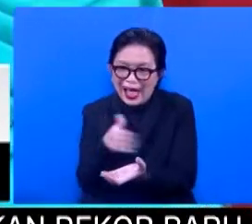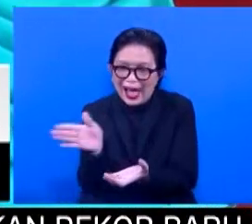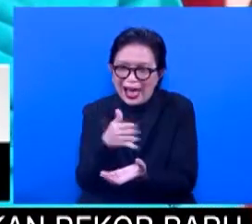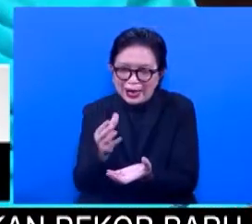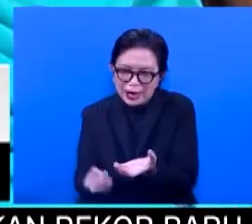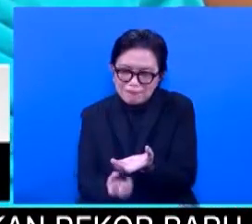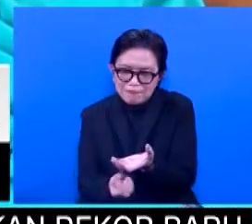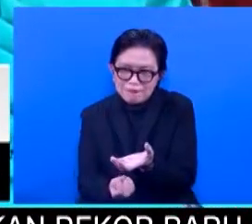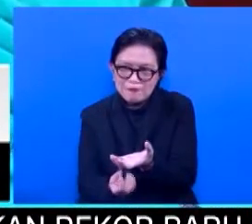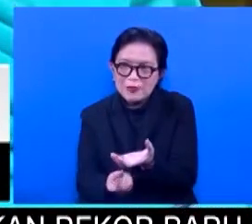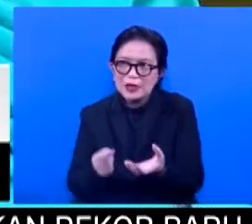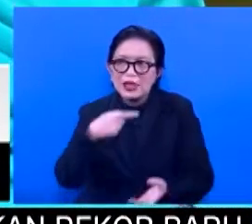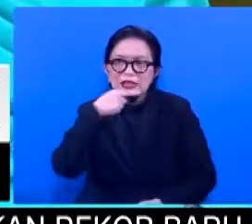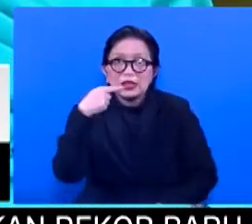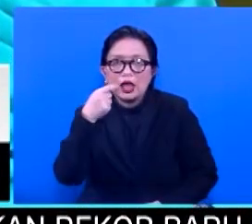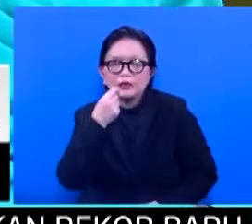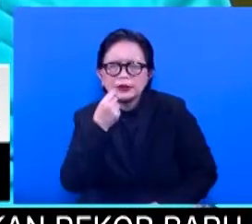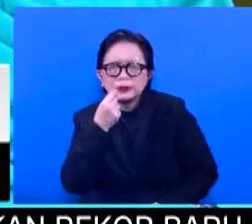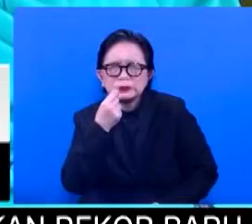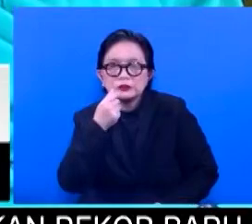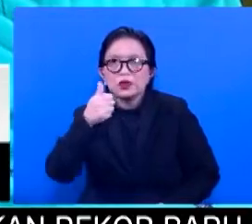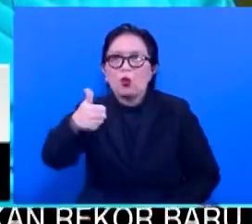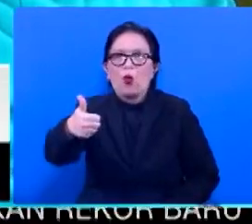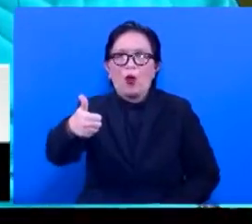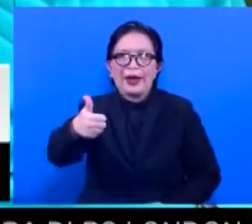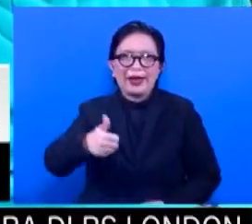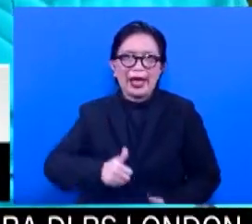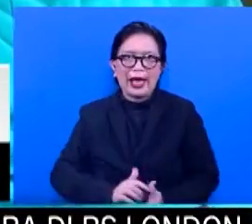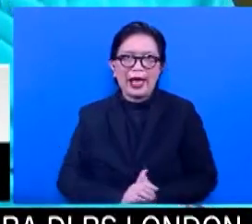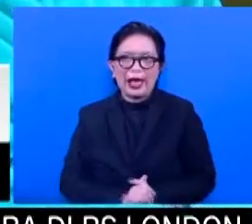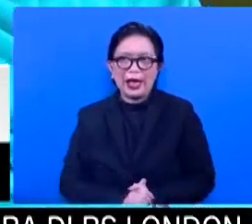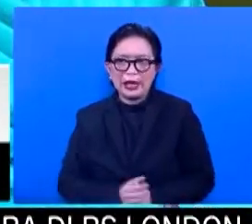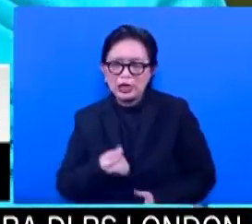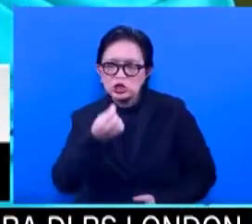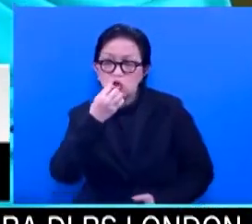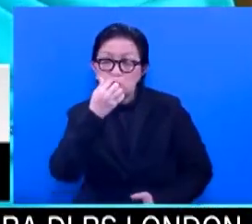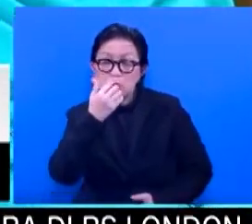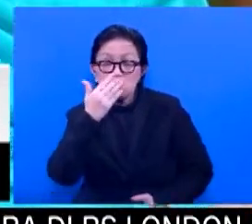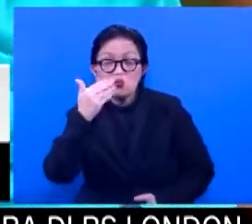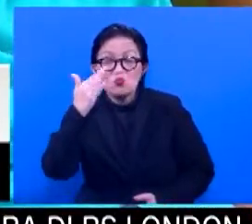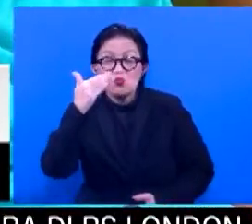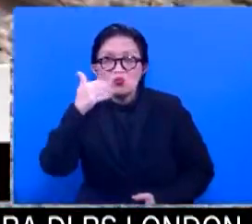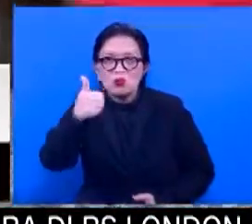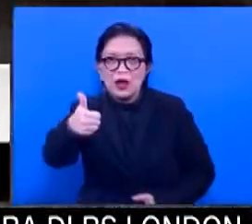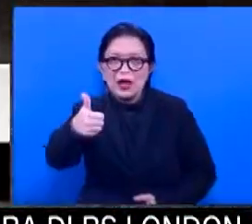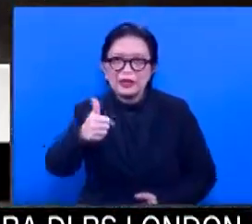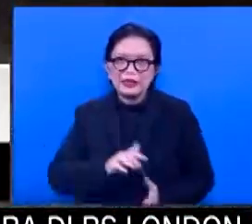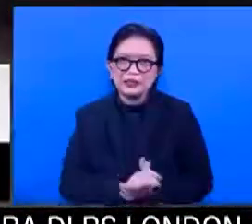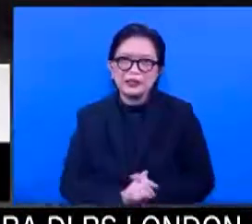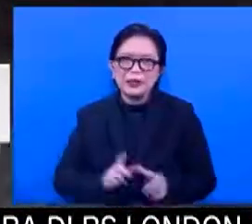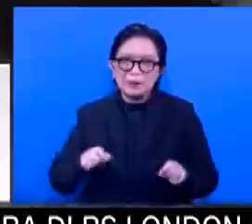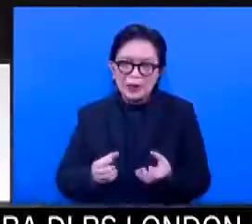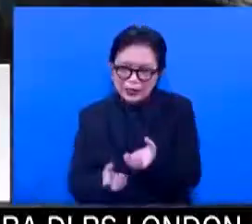lain, empuknya beda, juga aromanya itu menambah rasa aroma itu loh. Wangi, dia lebih wangi. Apalagi arangnya arang batok.